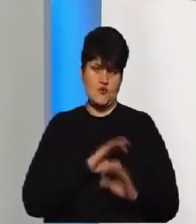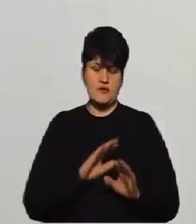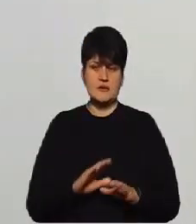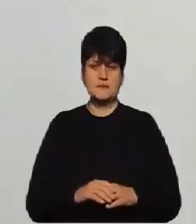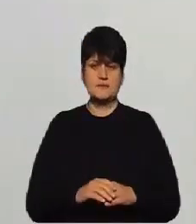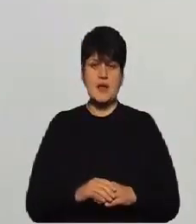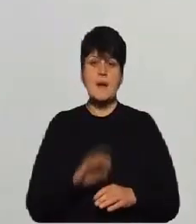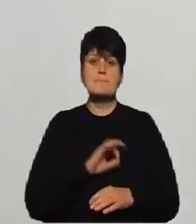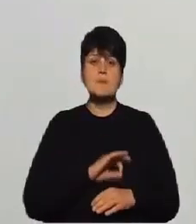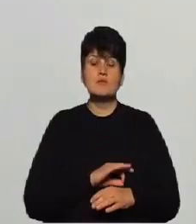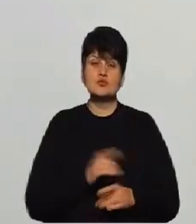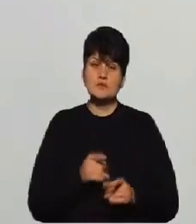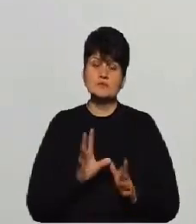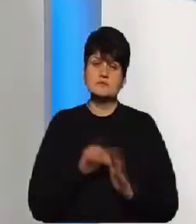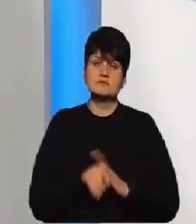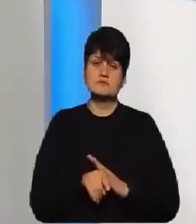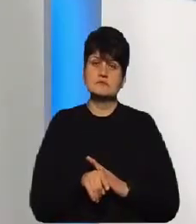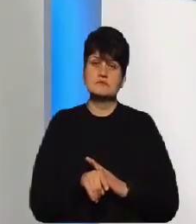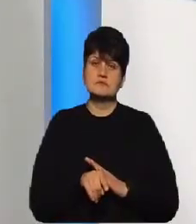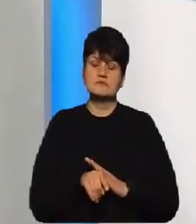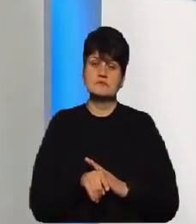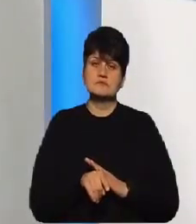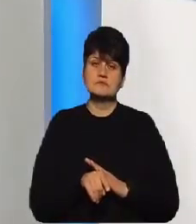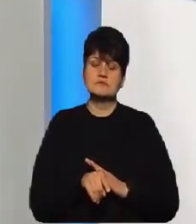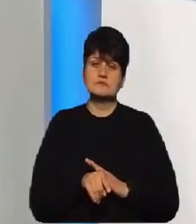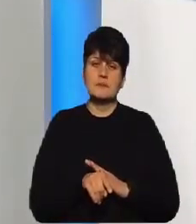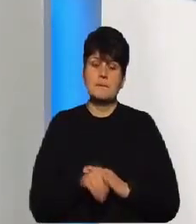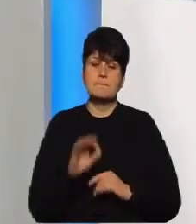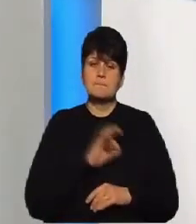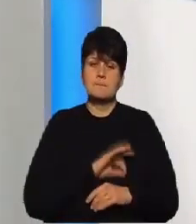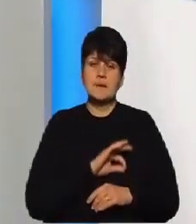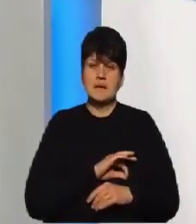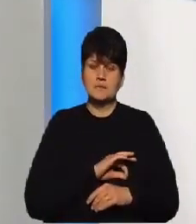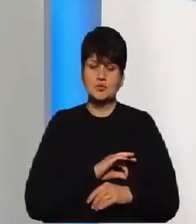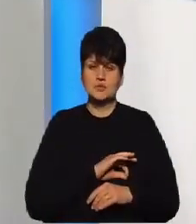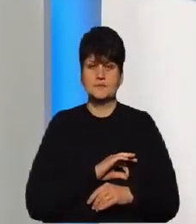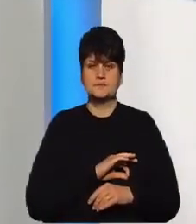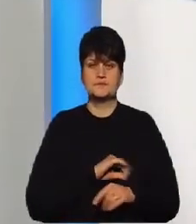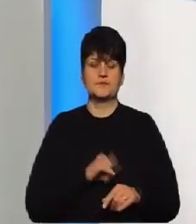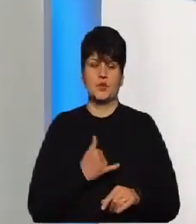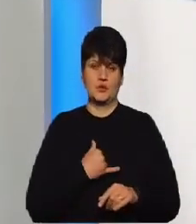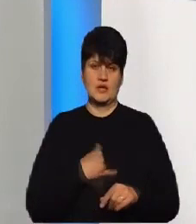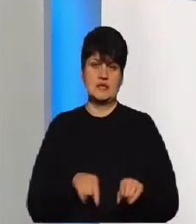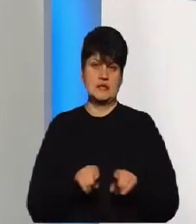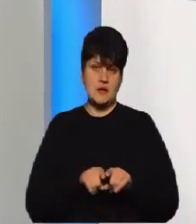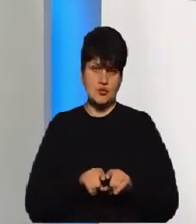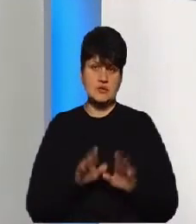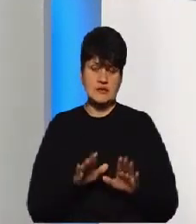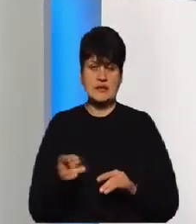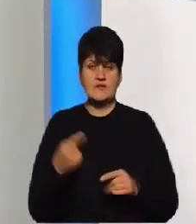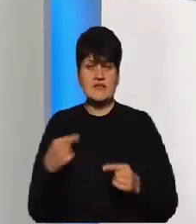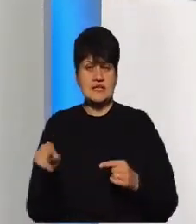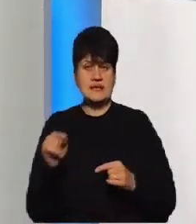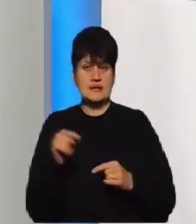Прибуток, чи він закладений в цей тариф? Прибуток якраз у нас також відрізняється тим, що у нас є